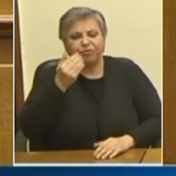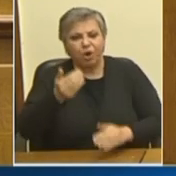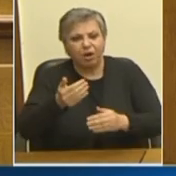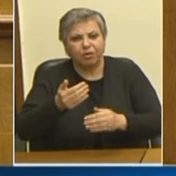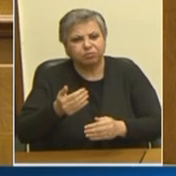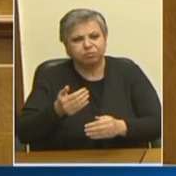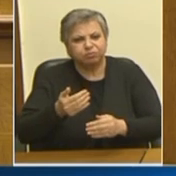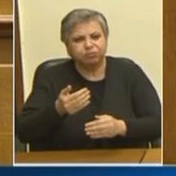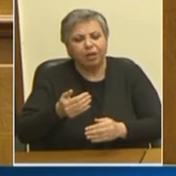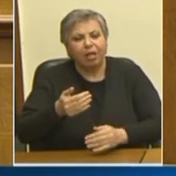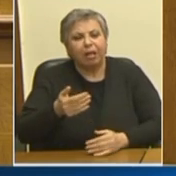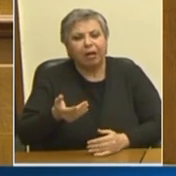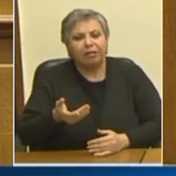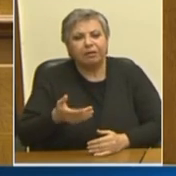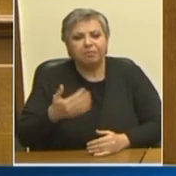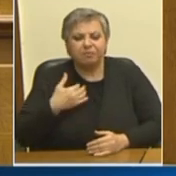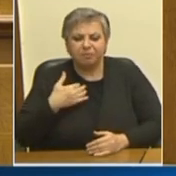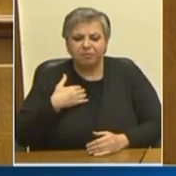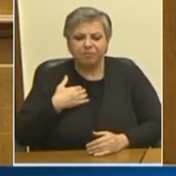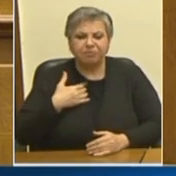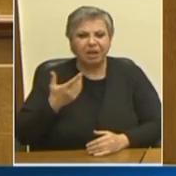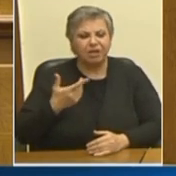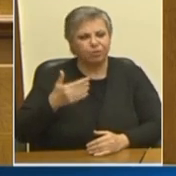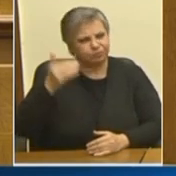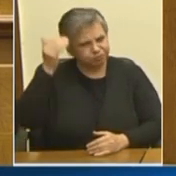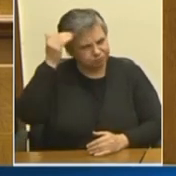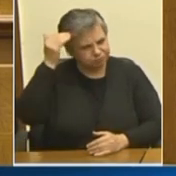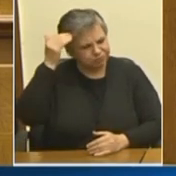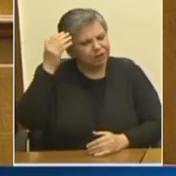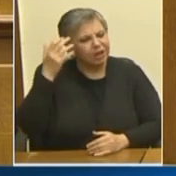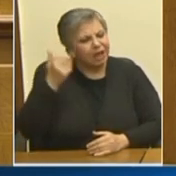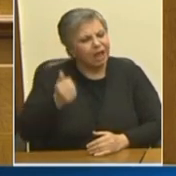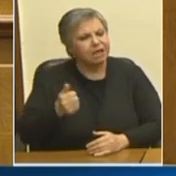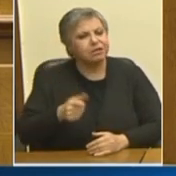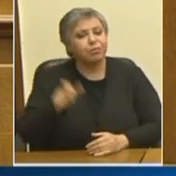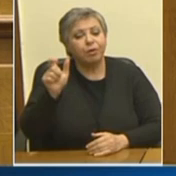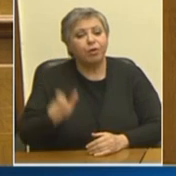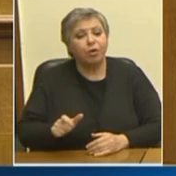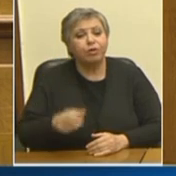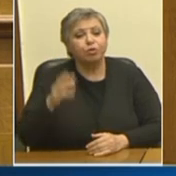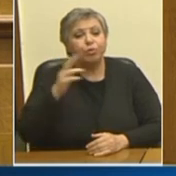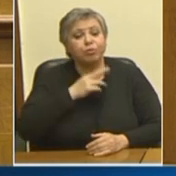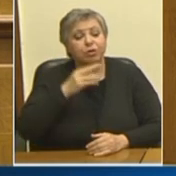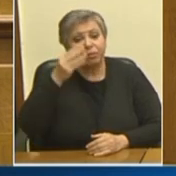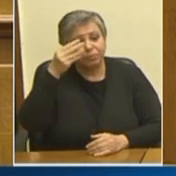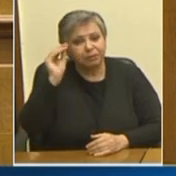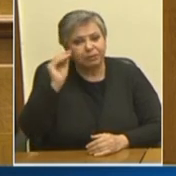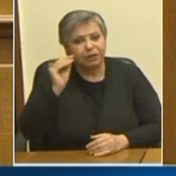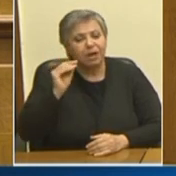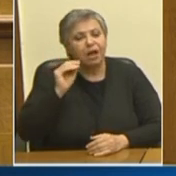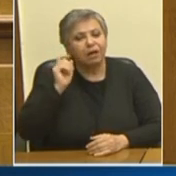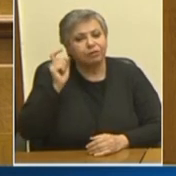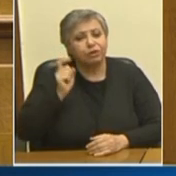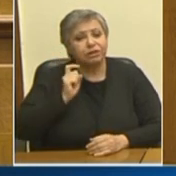γιατί εγώ δεν μου βγάζει κανείς από το μυαλό μου ότι μέσα στο κεφάλι του Τσίπρα υπάρχει σκέψη να πετάξει